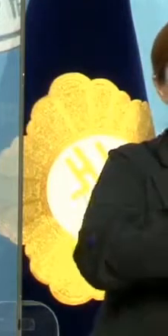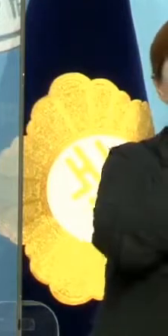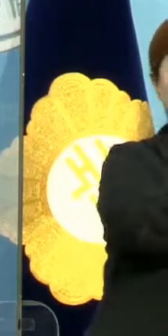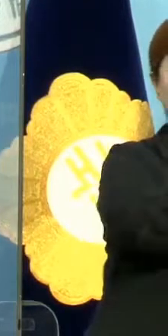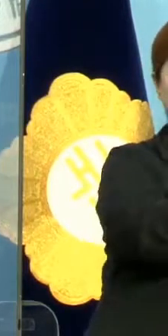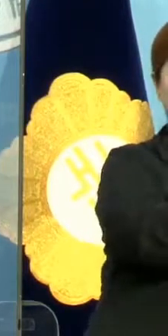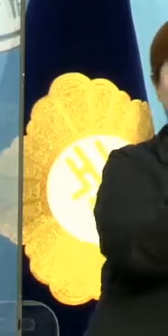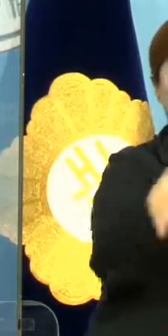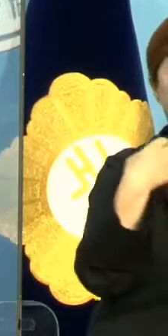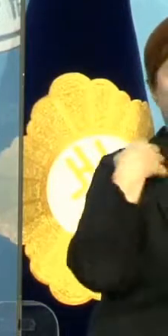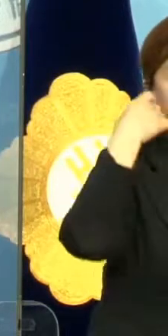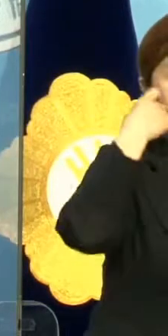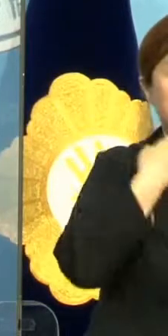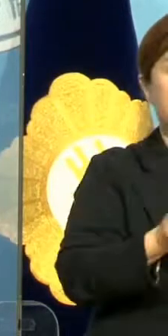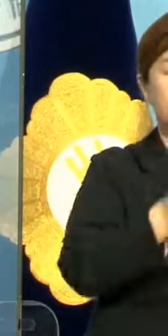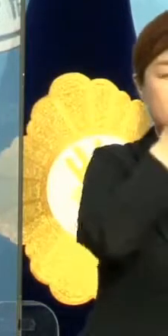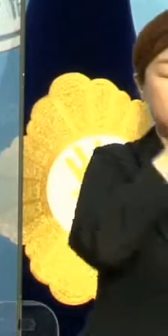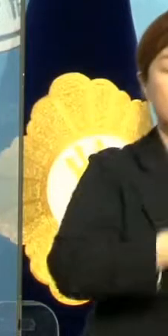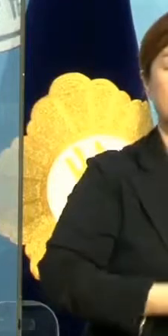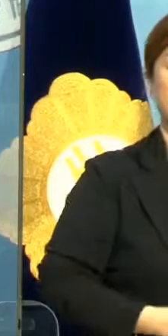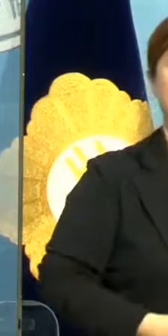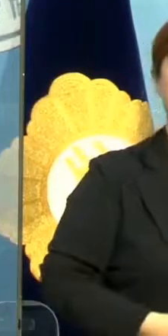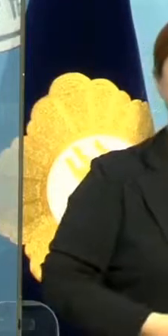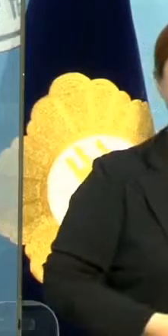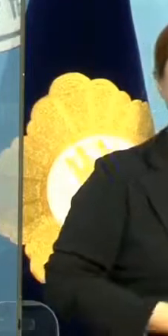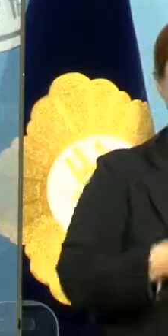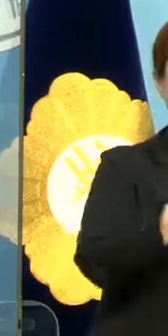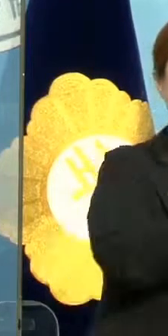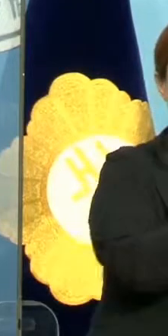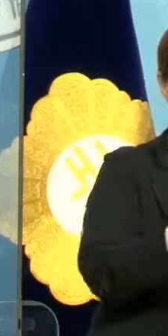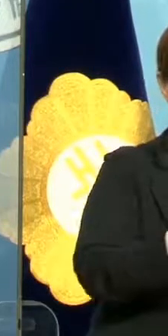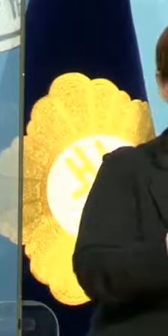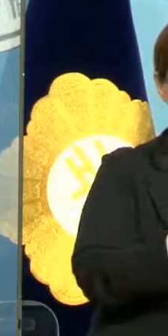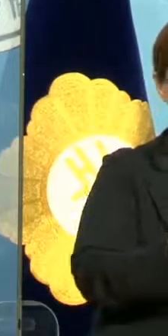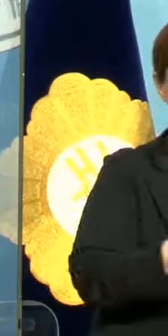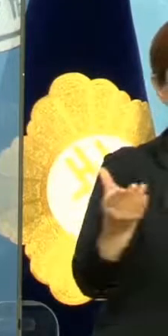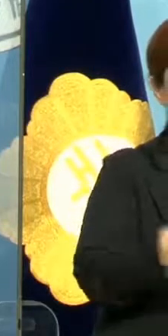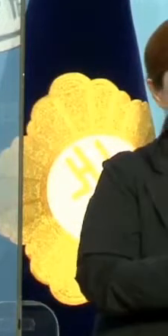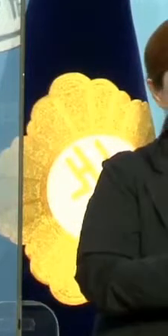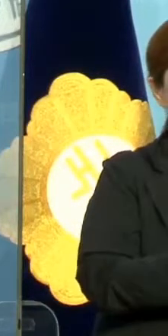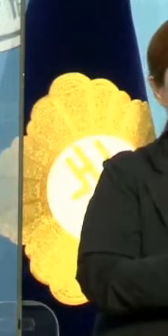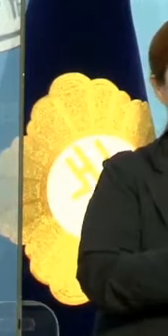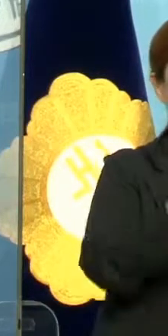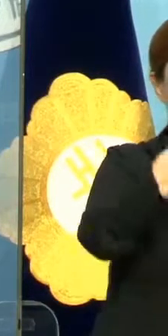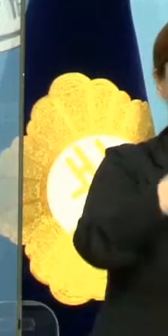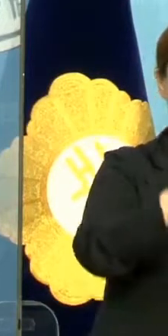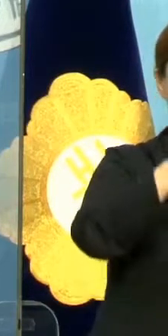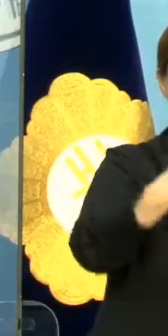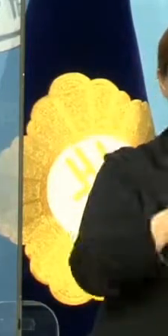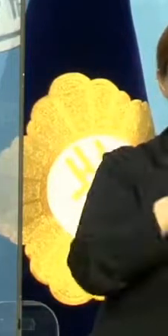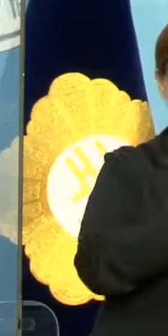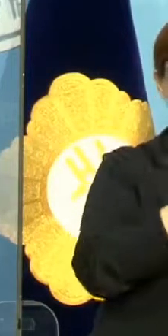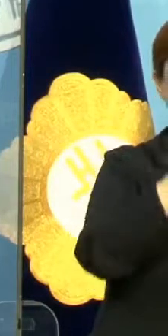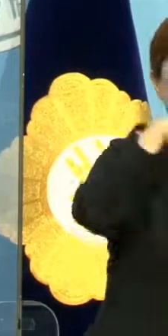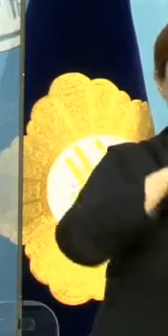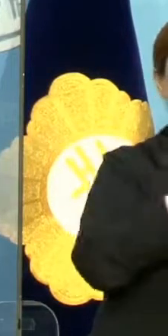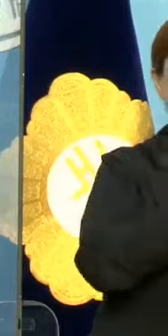책임감을 지니고 계십니다 직원들을 가 브레 관계로 보지 않고 동반자 로써